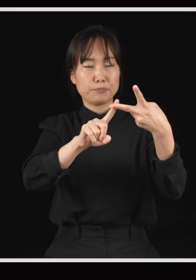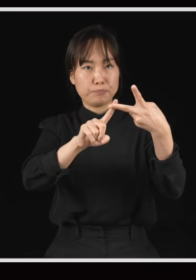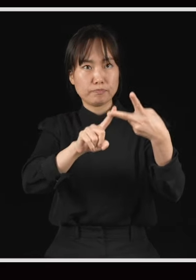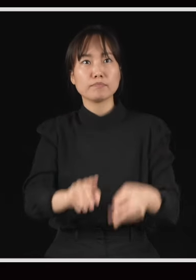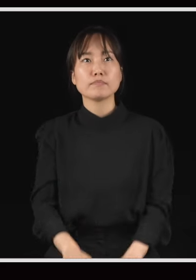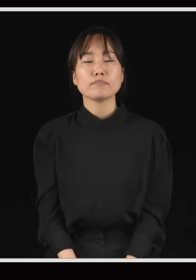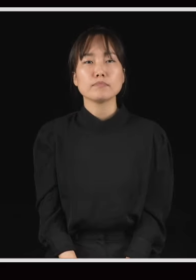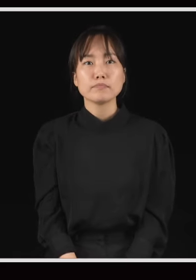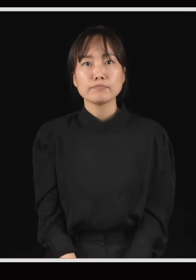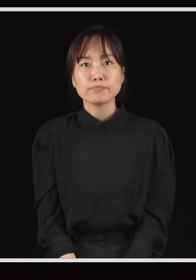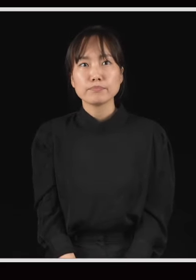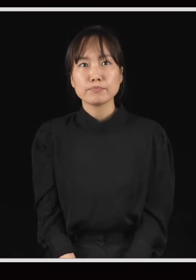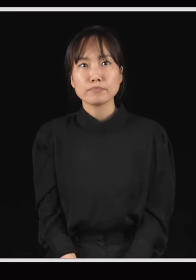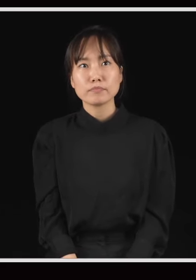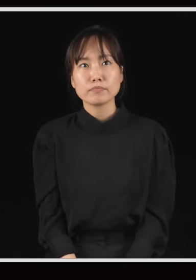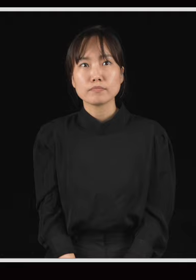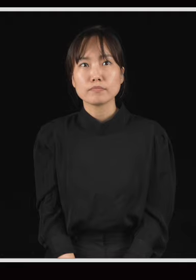있습니다.